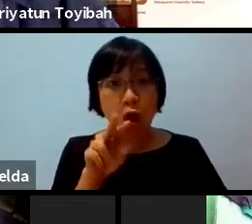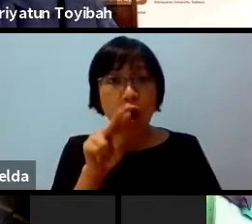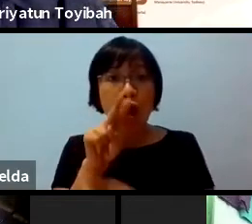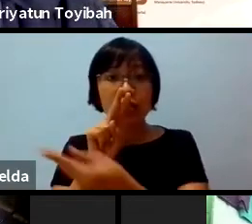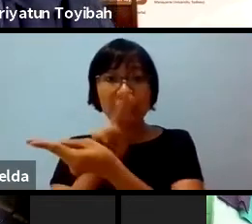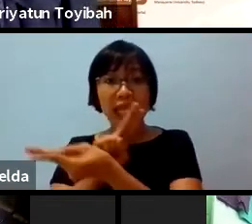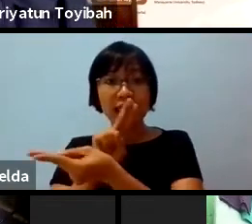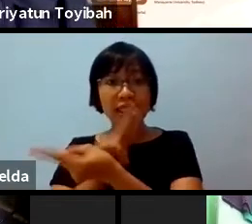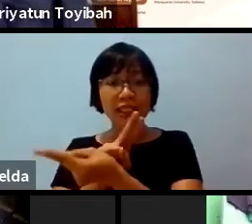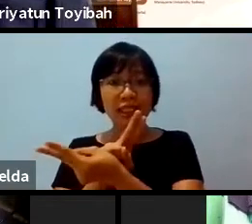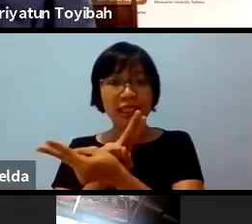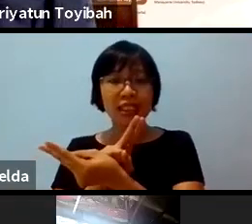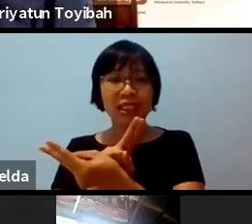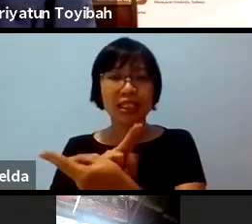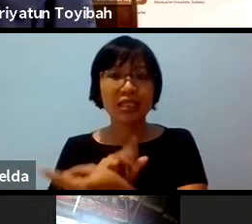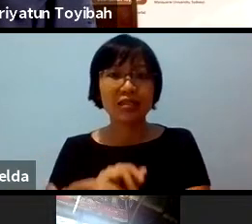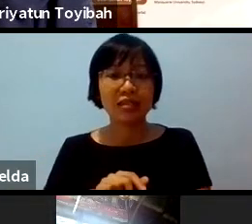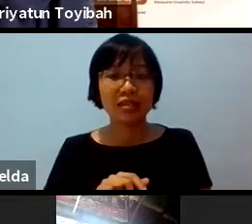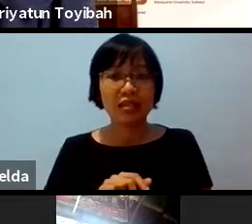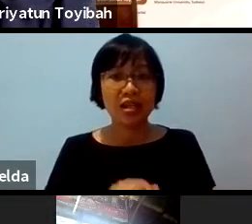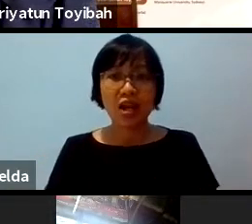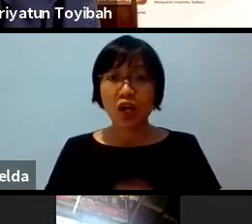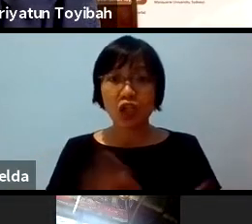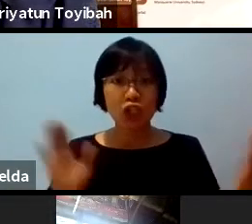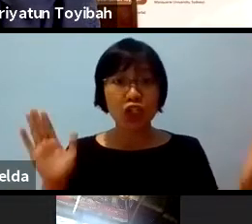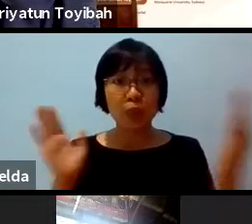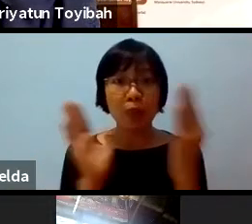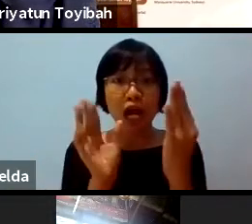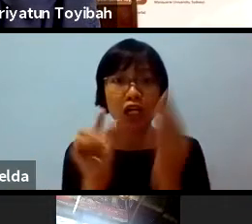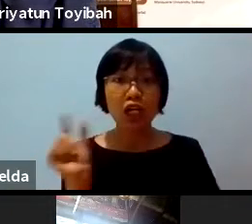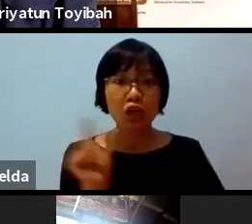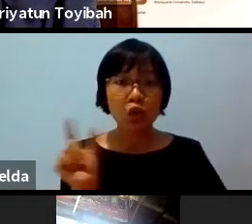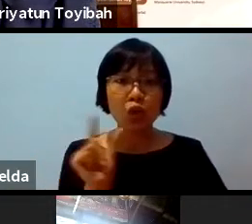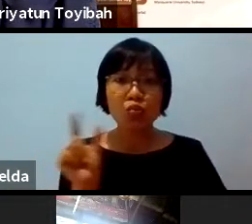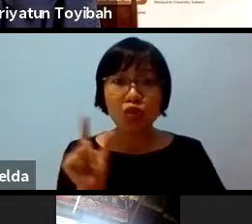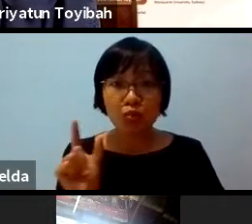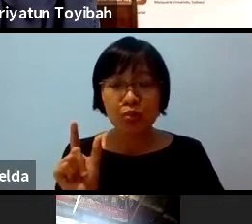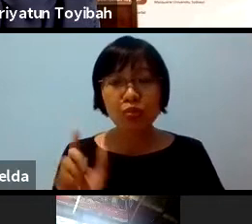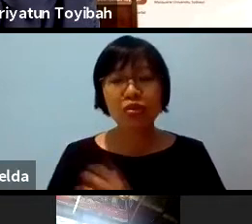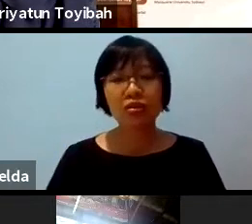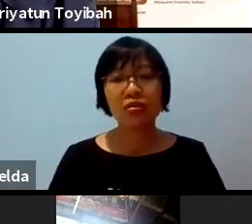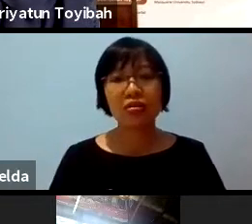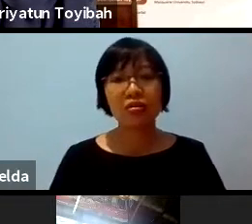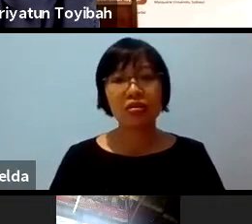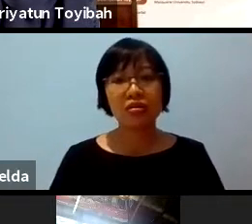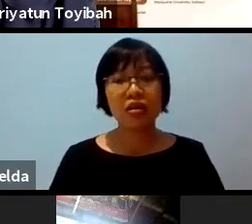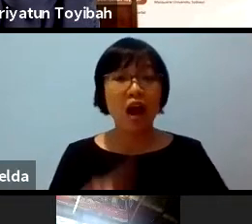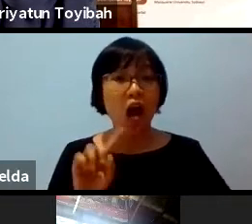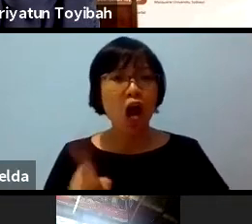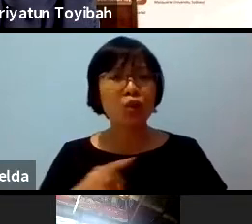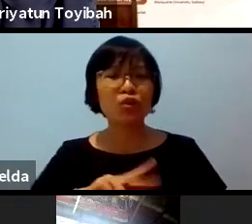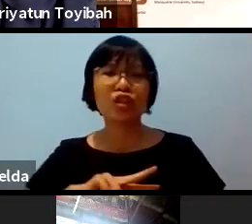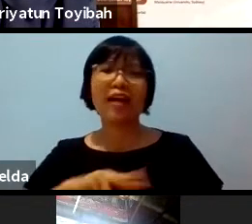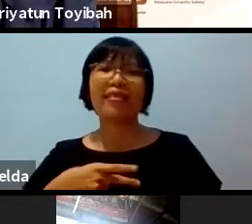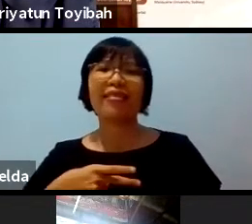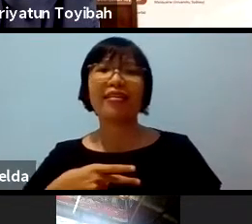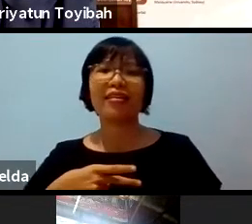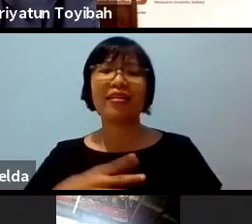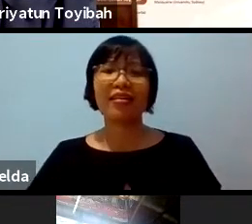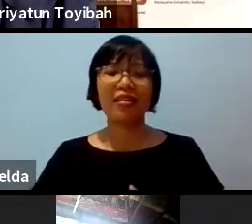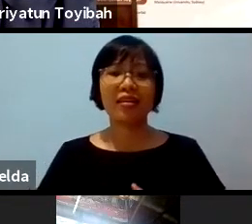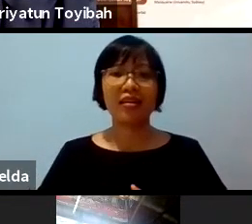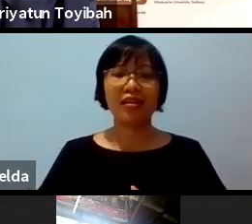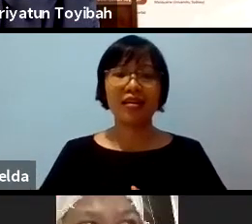ya? Menjadi sesuatu yang berubah ya. Jadi itu berubah, jadi seks itu